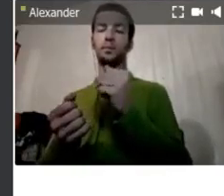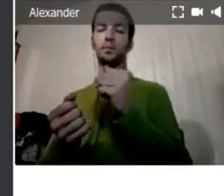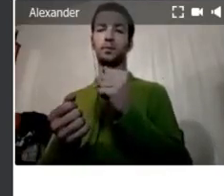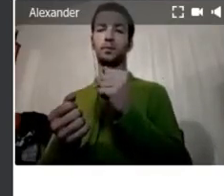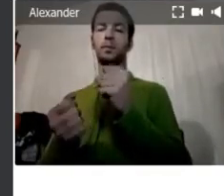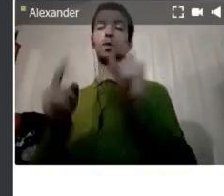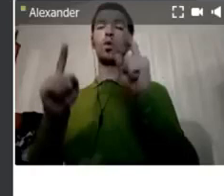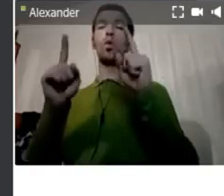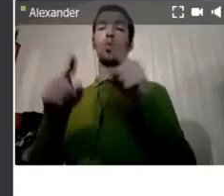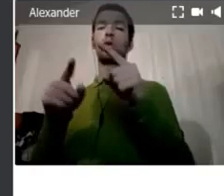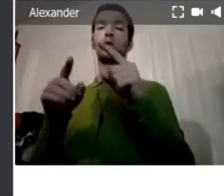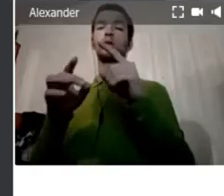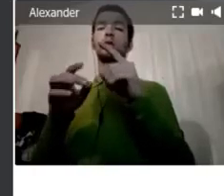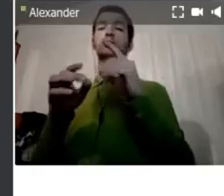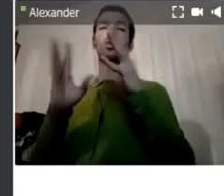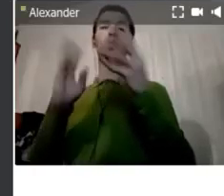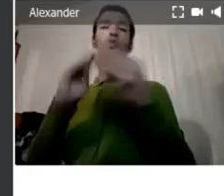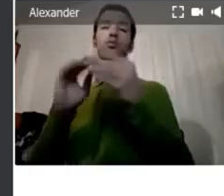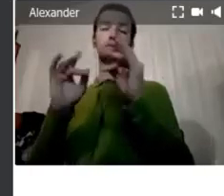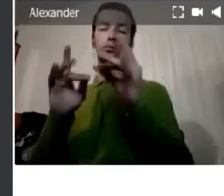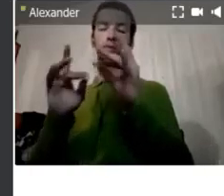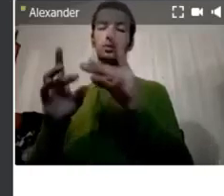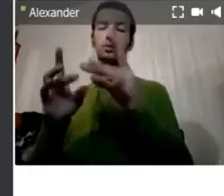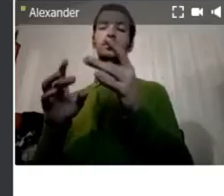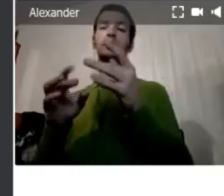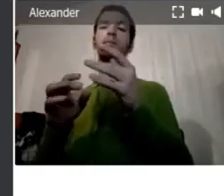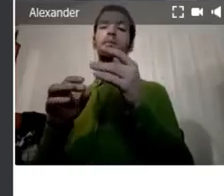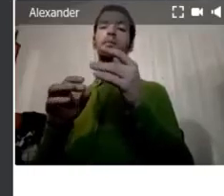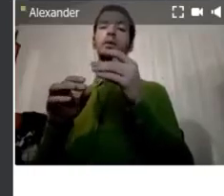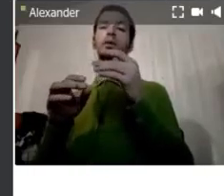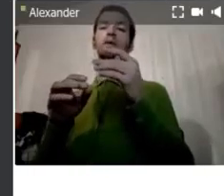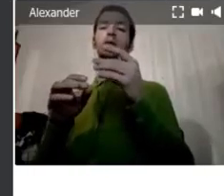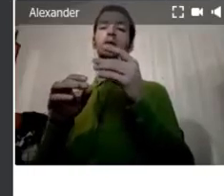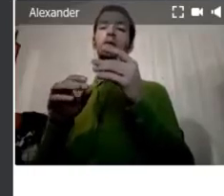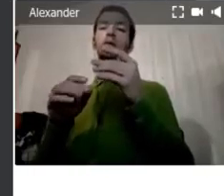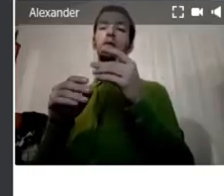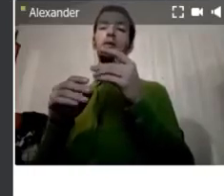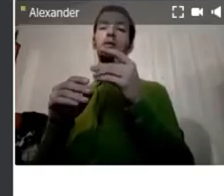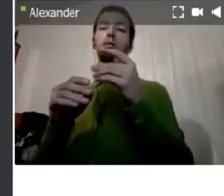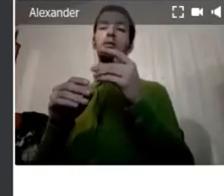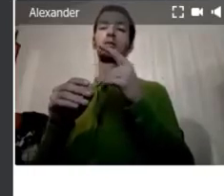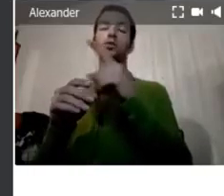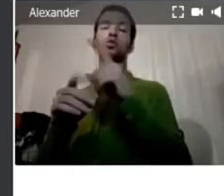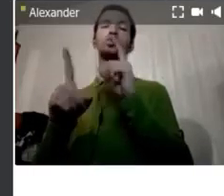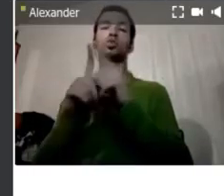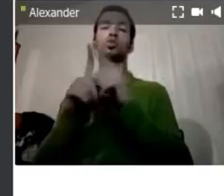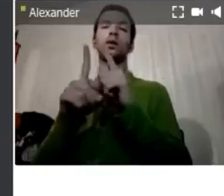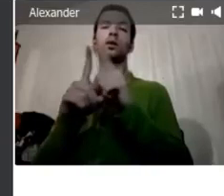там десятки лет занимается инвестициями. Он сказал очень просто.